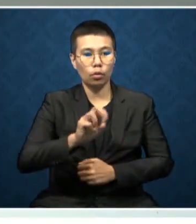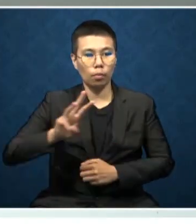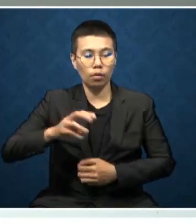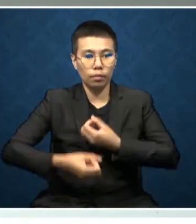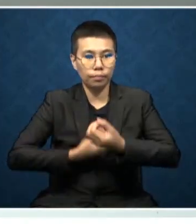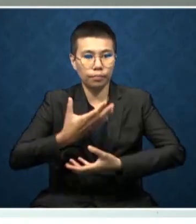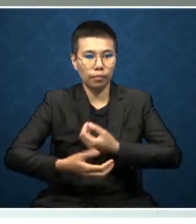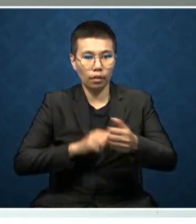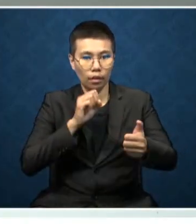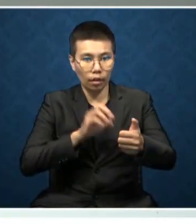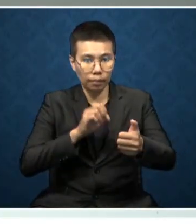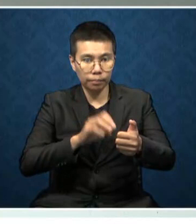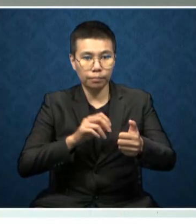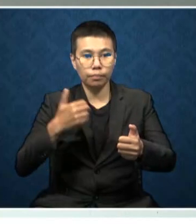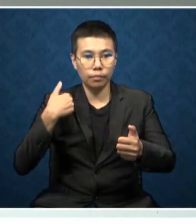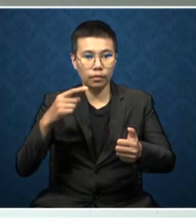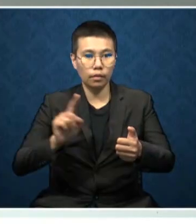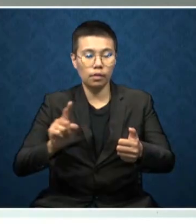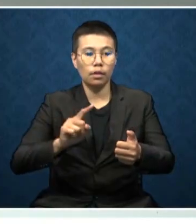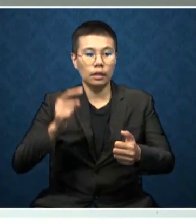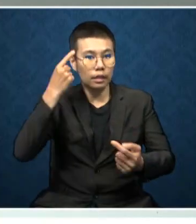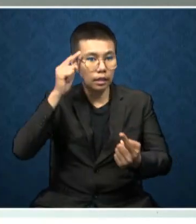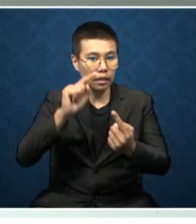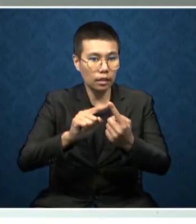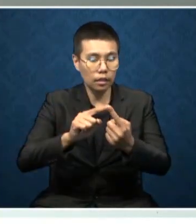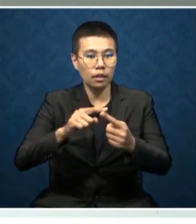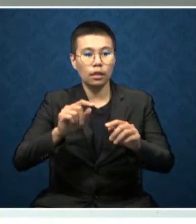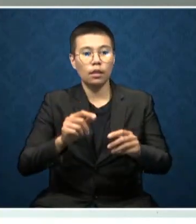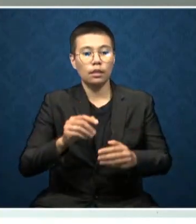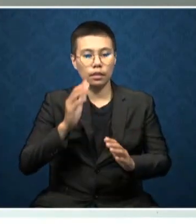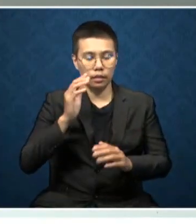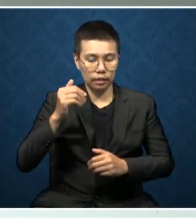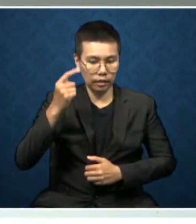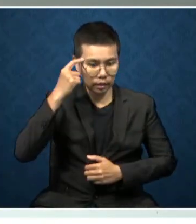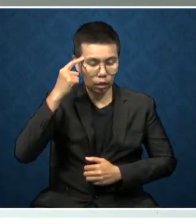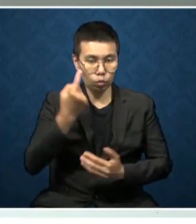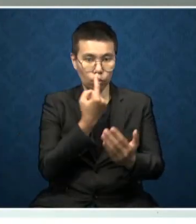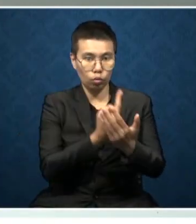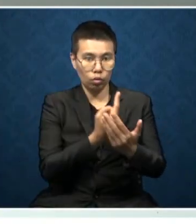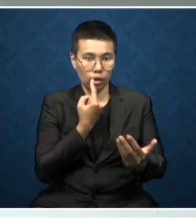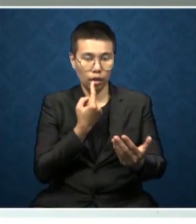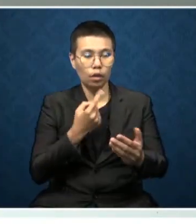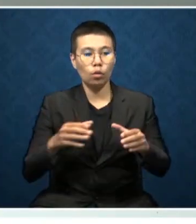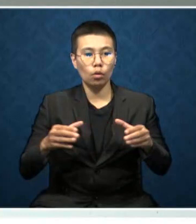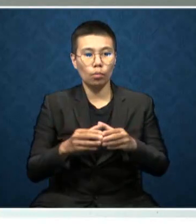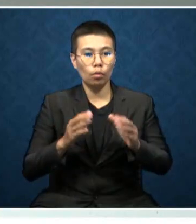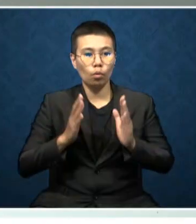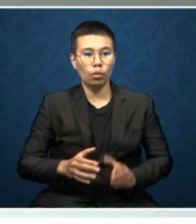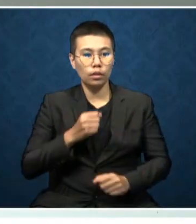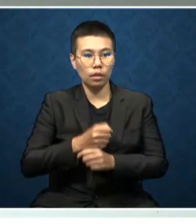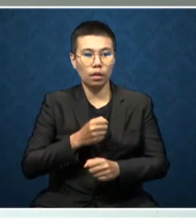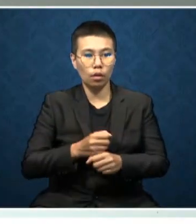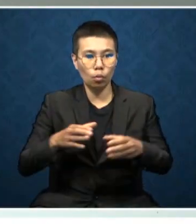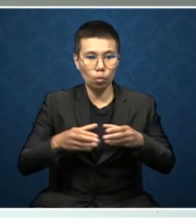ข้อแสดนั้นเ่อส่วนหนึ่งนี้เราได้คำนึงถึงแล้วก็เตรียมผู้แทนจากหน่วยงานอ่าทั้งในส่วนของกรรมาธิการ